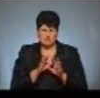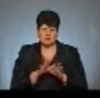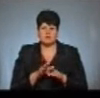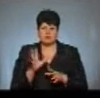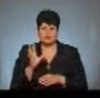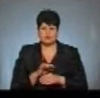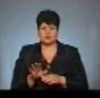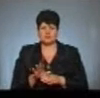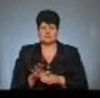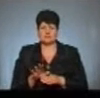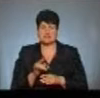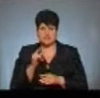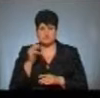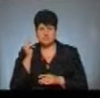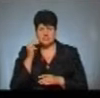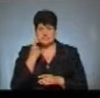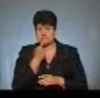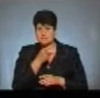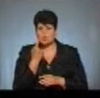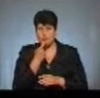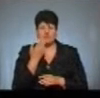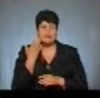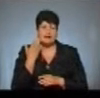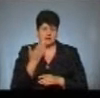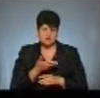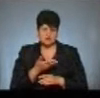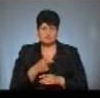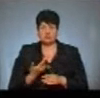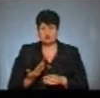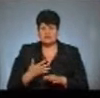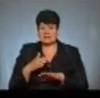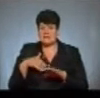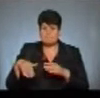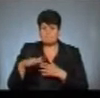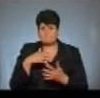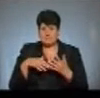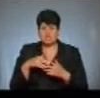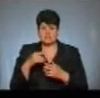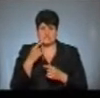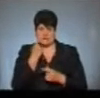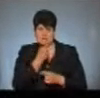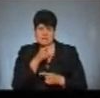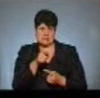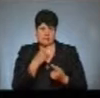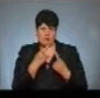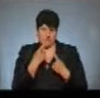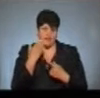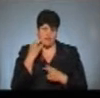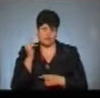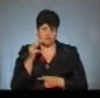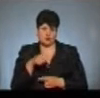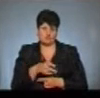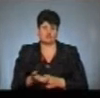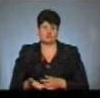всього. Там вивчати іспанську мову легше, тому що жити між іспанцями, з ними говорити, легше вивчати. Ніж